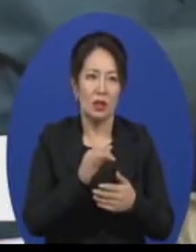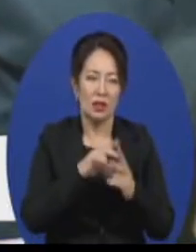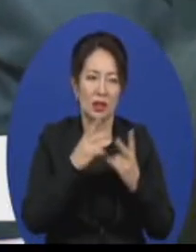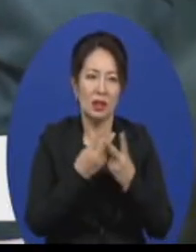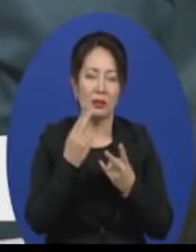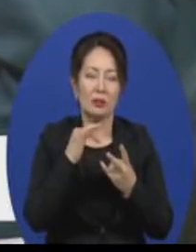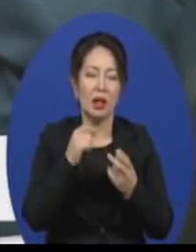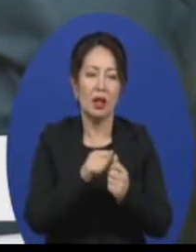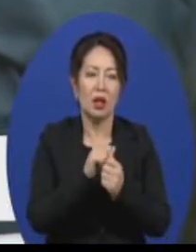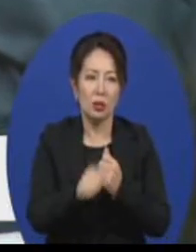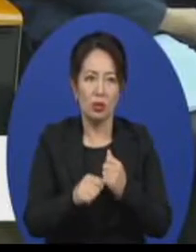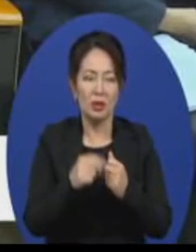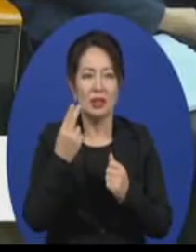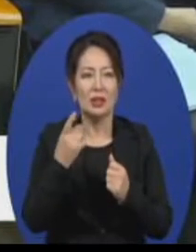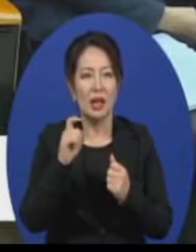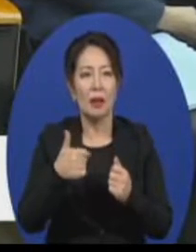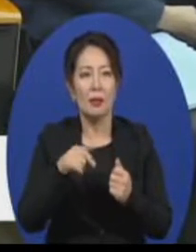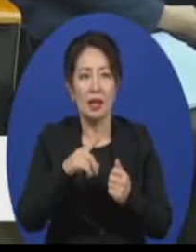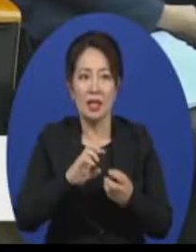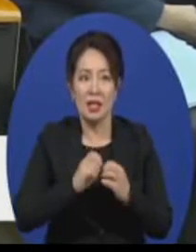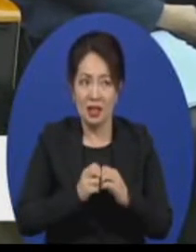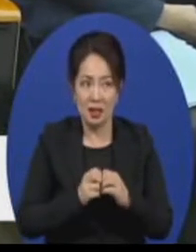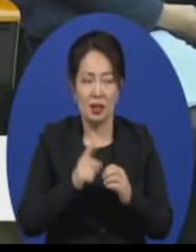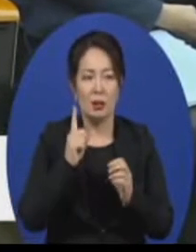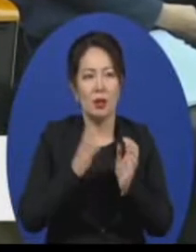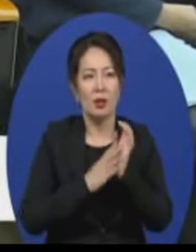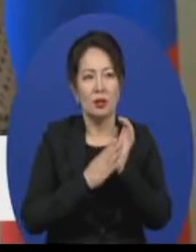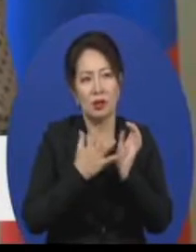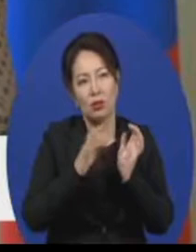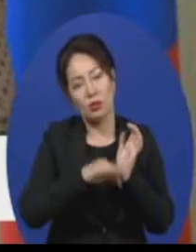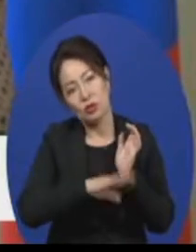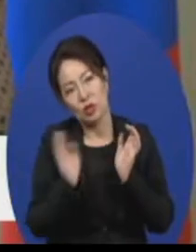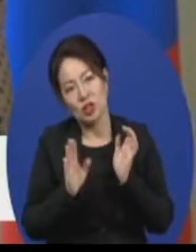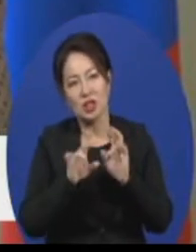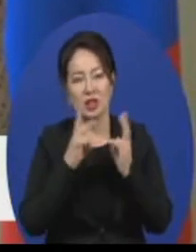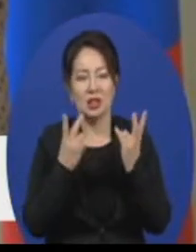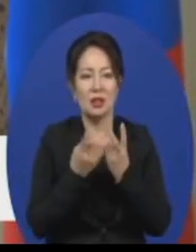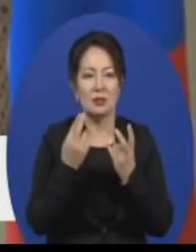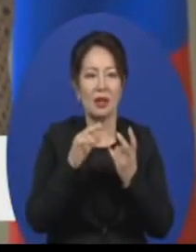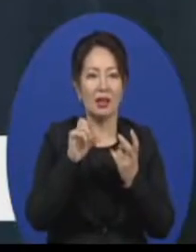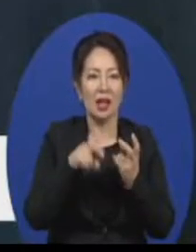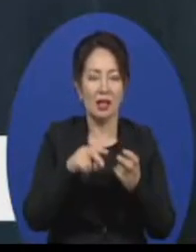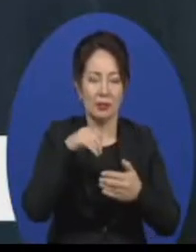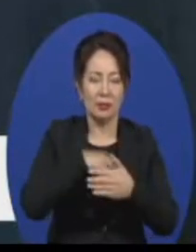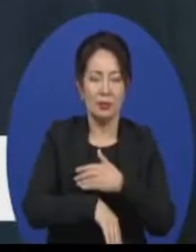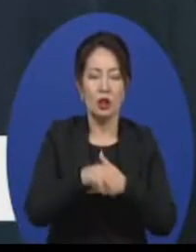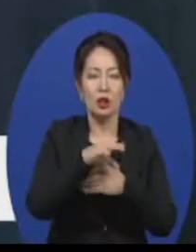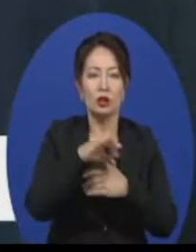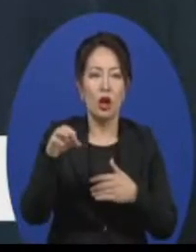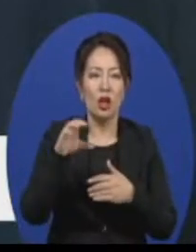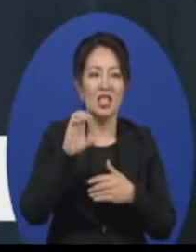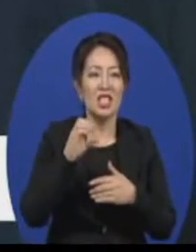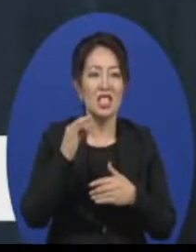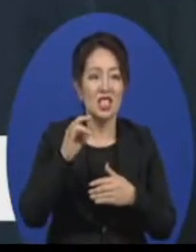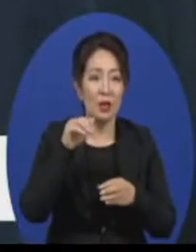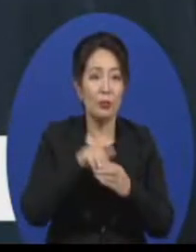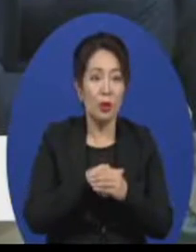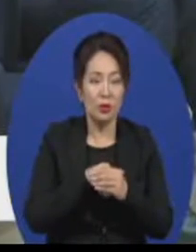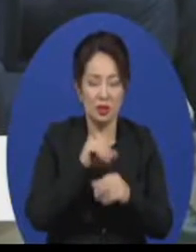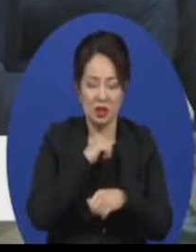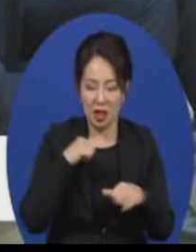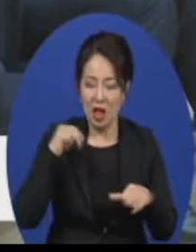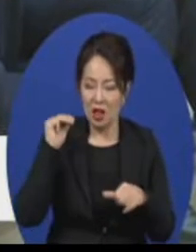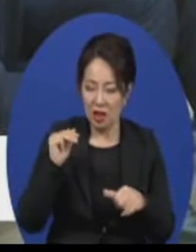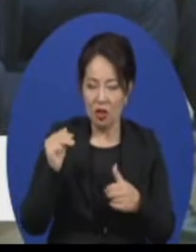ашиглаж захимаар гэрээ хийх боллоо. 1995-аас хойш нийгмийн даатгалын архивыг тоон системд оруулснаар иргэд тэтгэврээ тогтоолоход